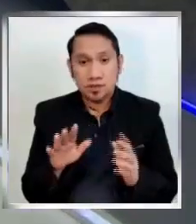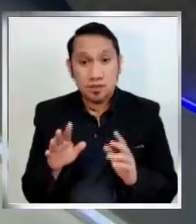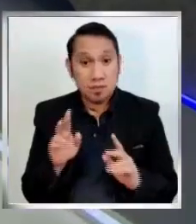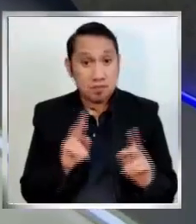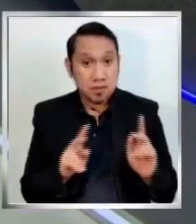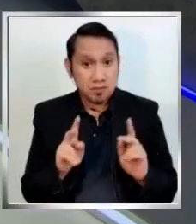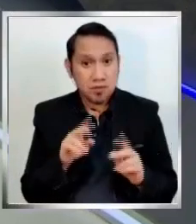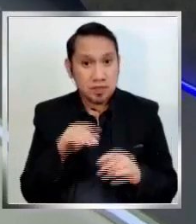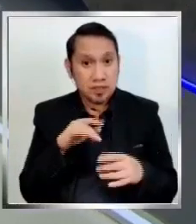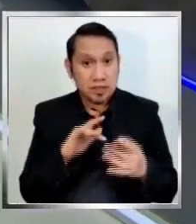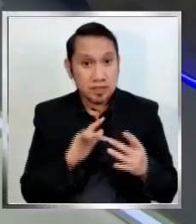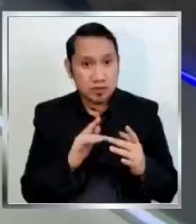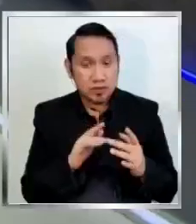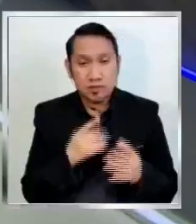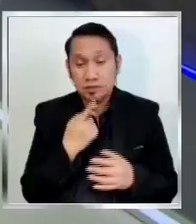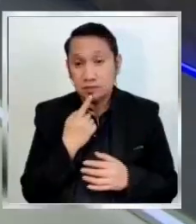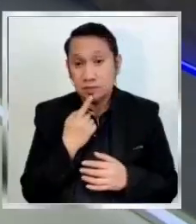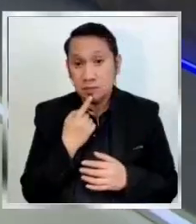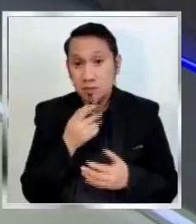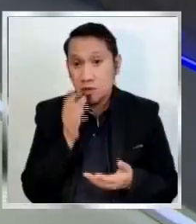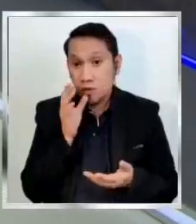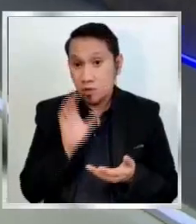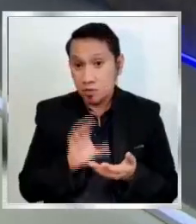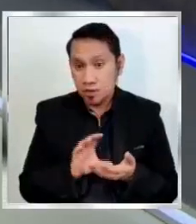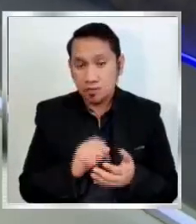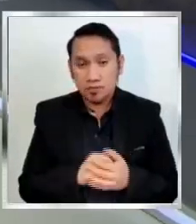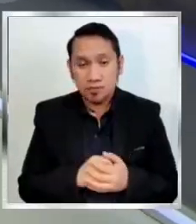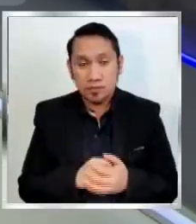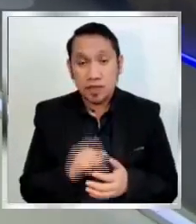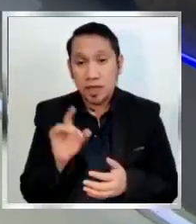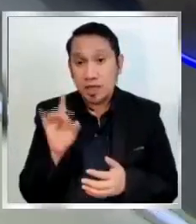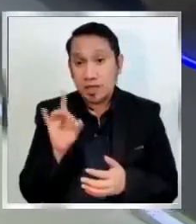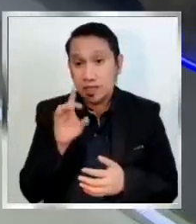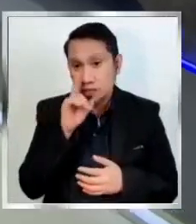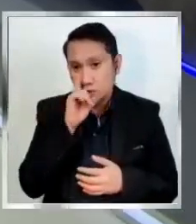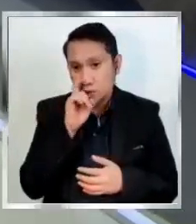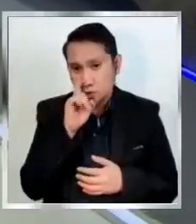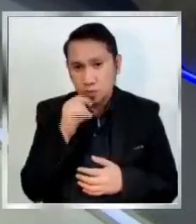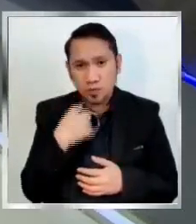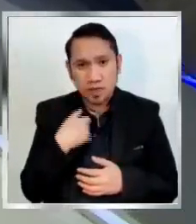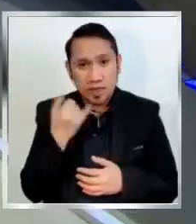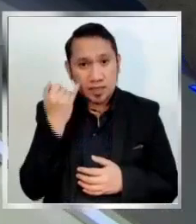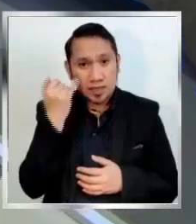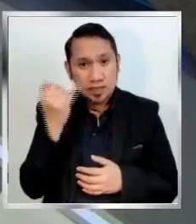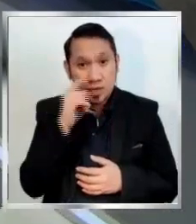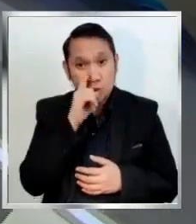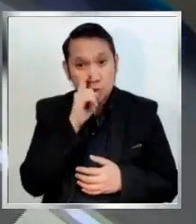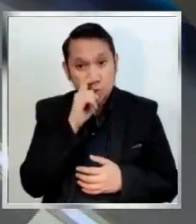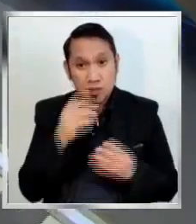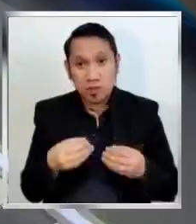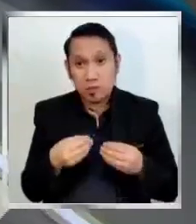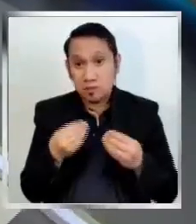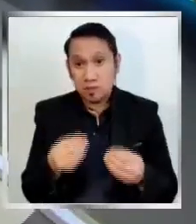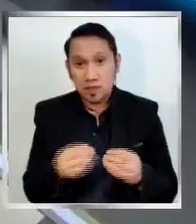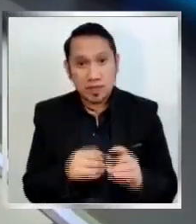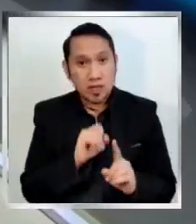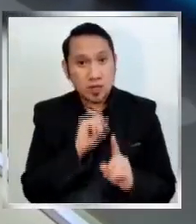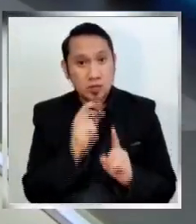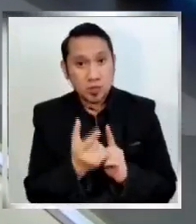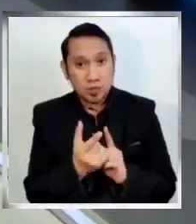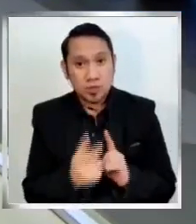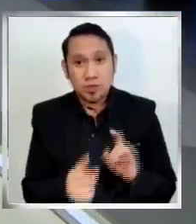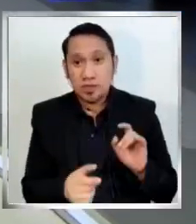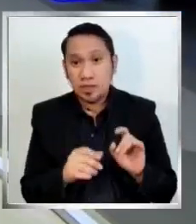Ayon sa karamihan ng nagkomentong netizens, 18 years old ang ideal age sa pagbibigay ng social media access sa mga